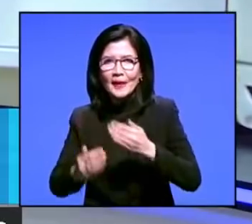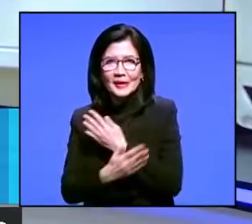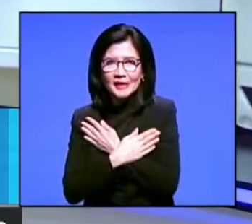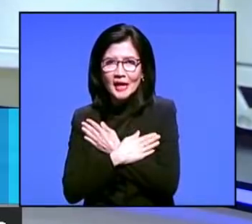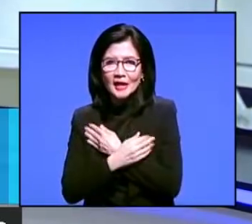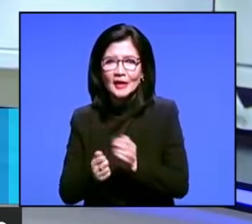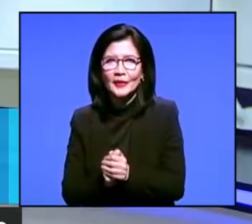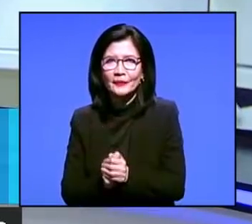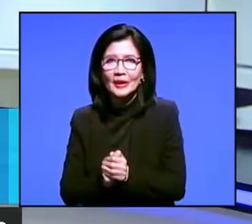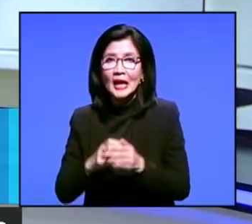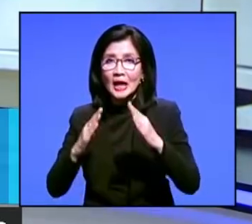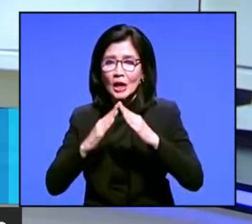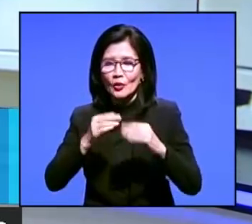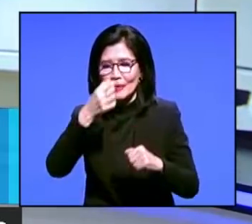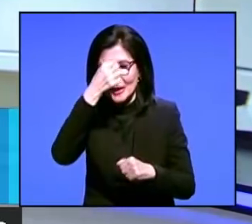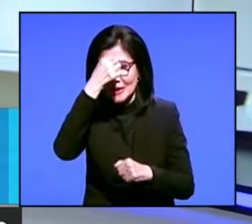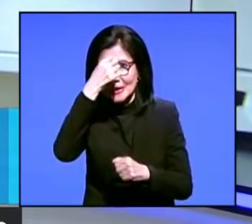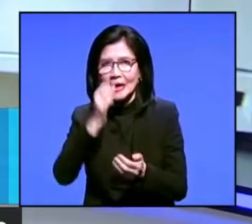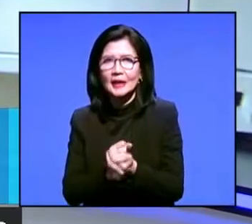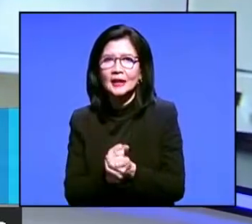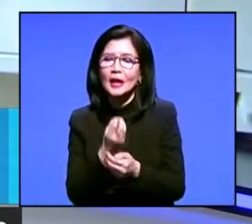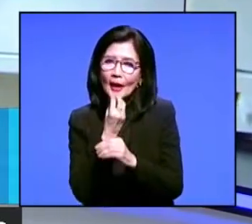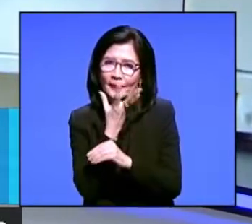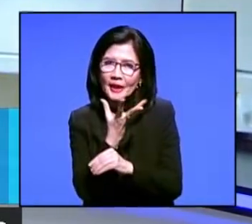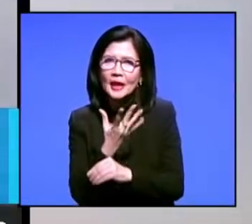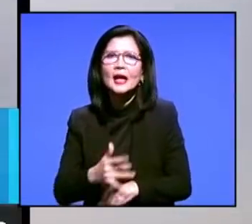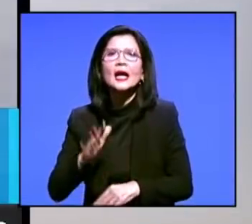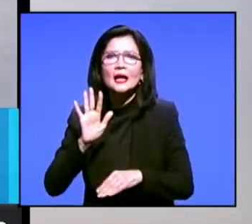pihak RSUD Wonosari mengimbau warga untuk tetap tenang.